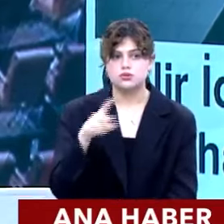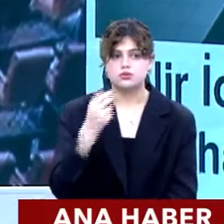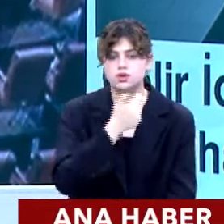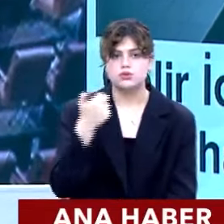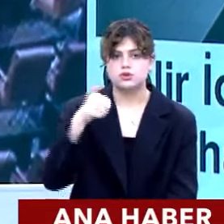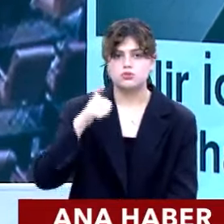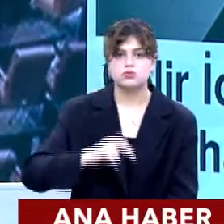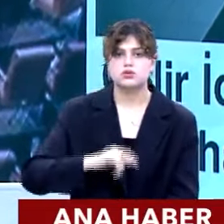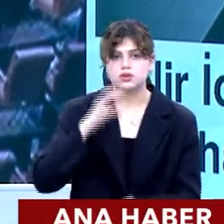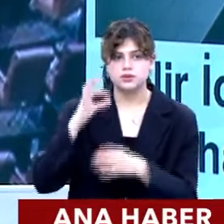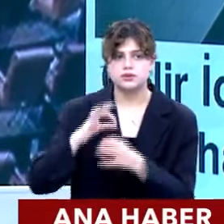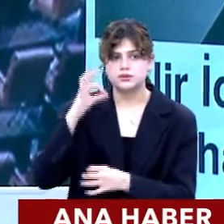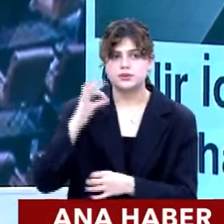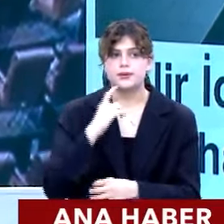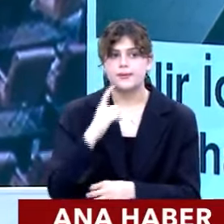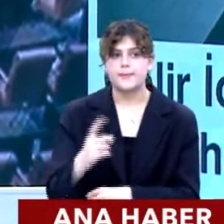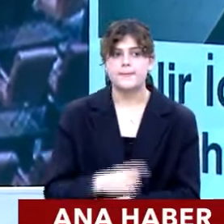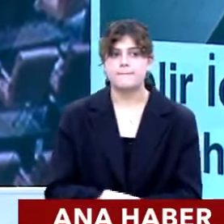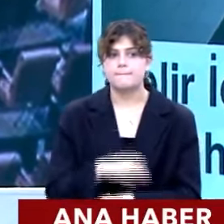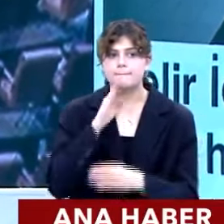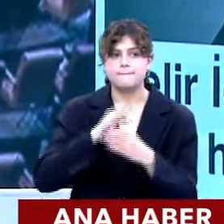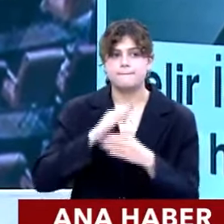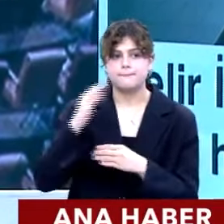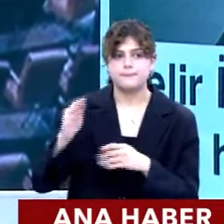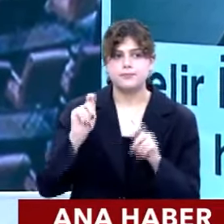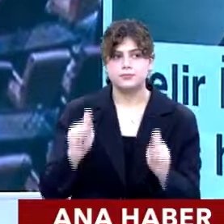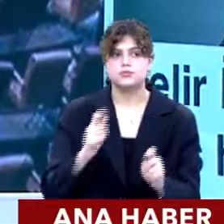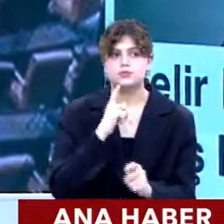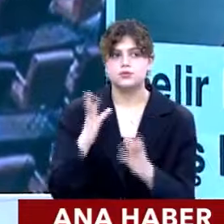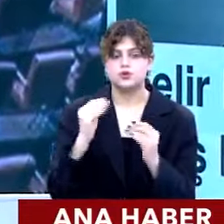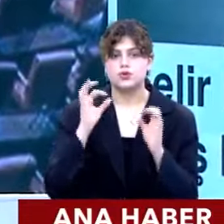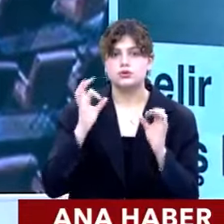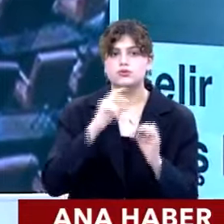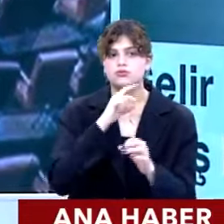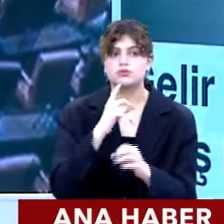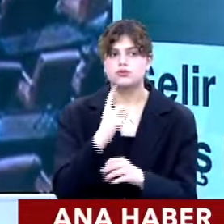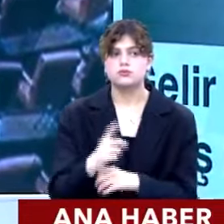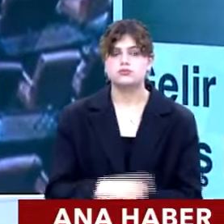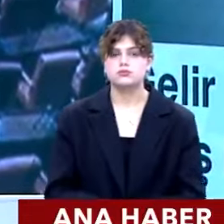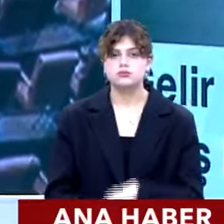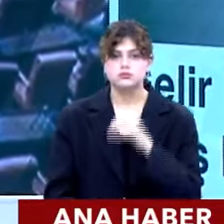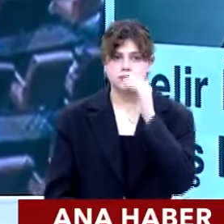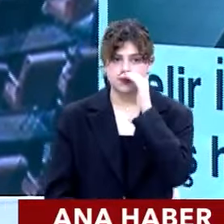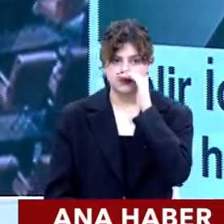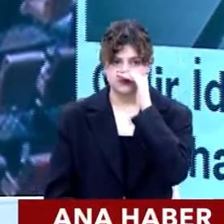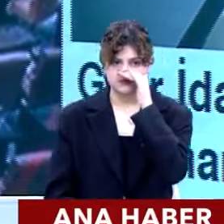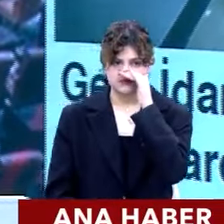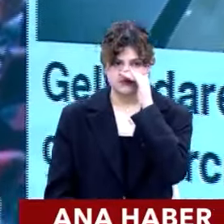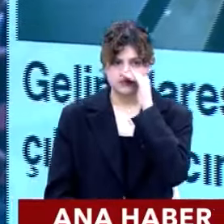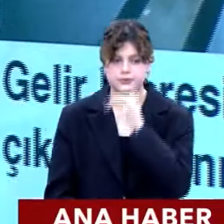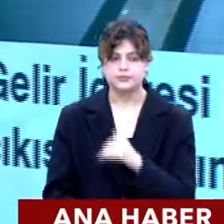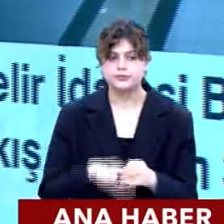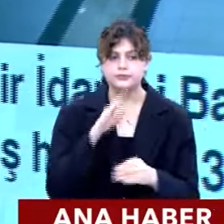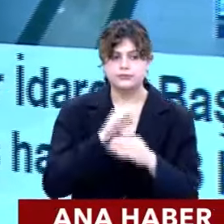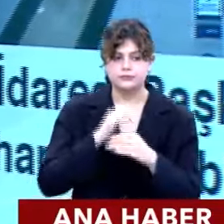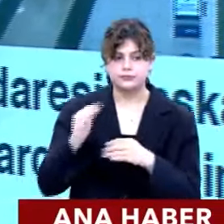8 milyon 743.760 yolcu yurt dışına çıkış yaptı. Çok önemli bir orandan bahsediyoruz. Mevcut haliyle her